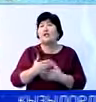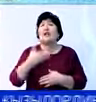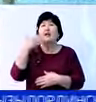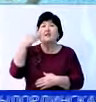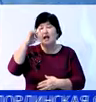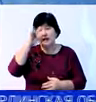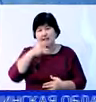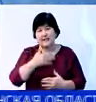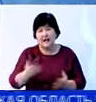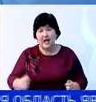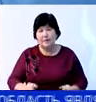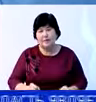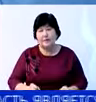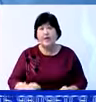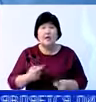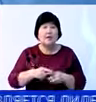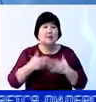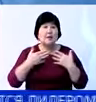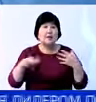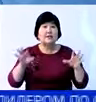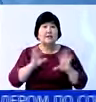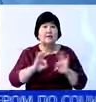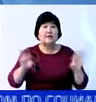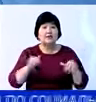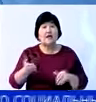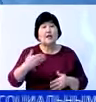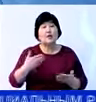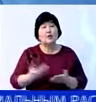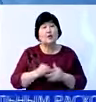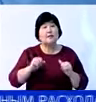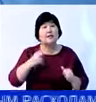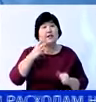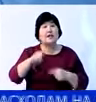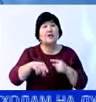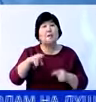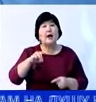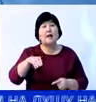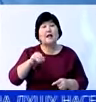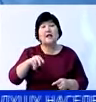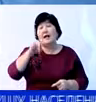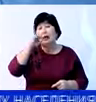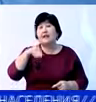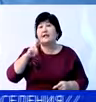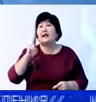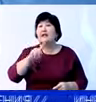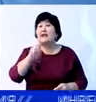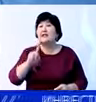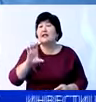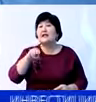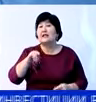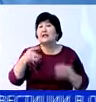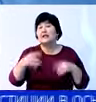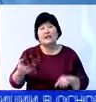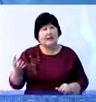Казахстана. И это было последнее сообщение выпуска. Наши новости вы можете посмотреть через портал kastrk.kz на сайте